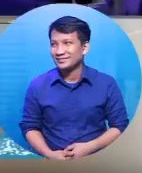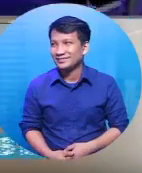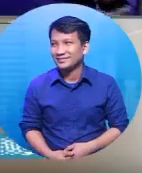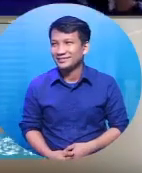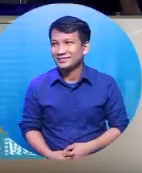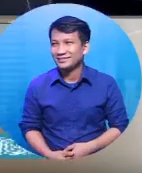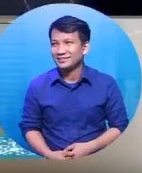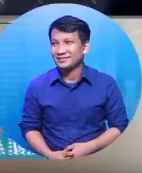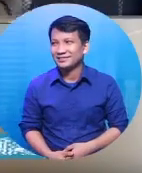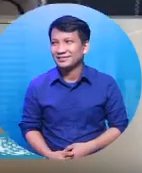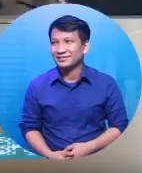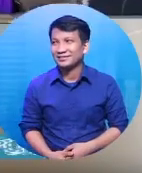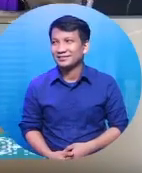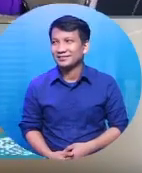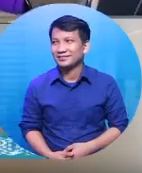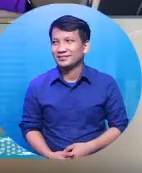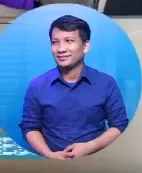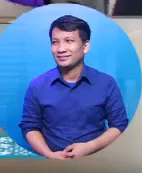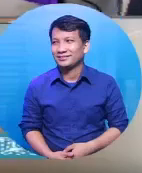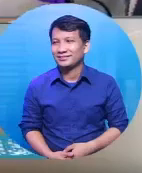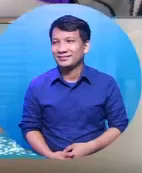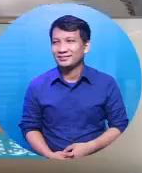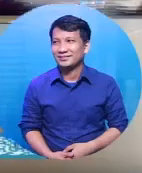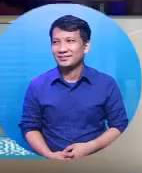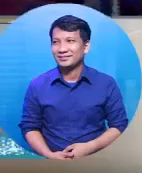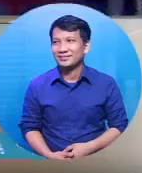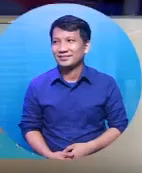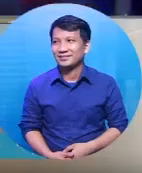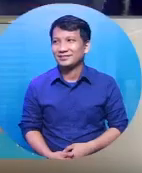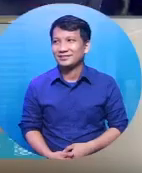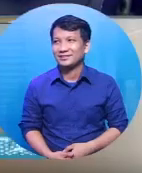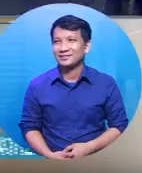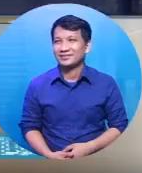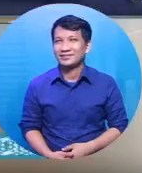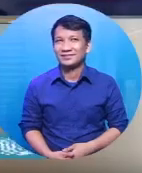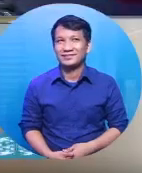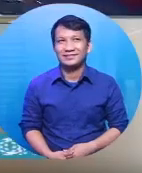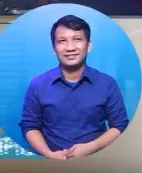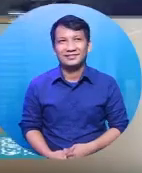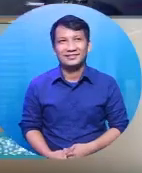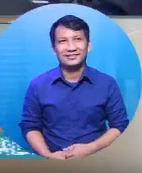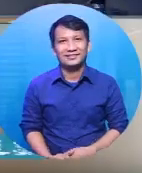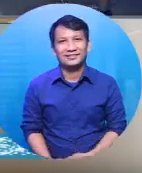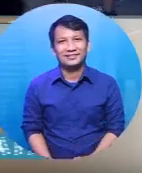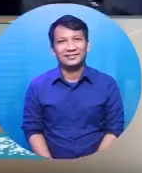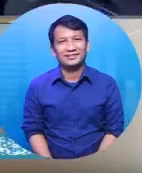Shari. Sige. Shari, dali. Wow, love me.